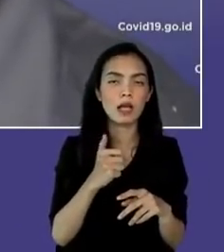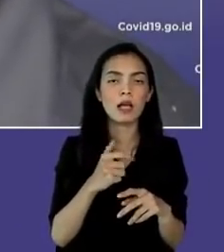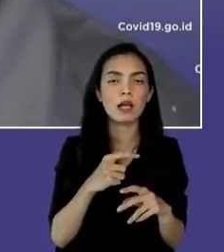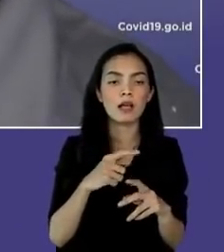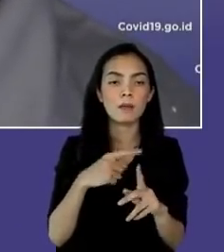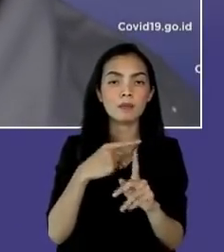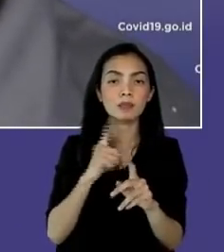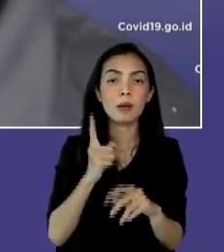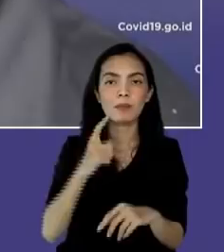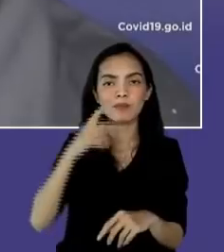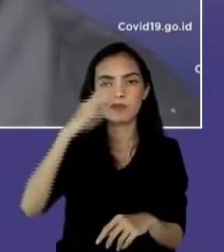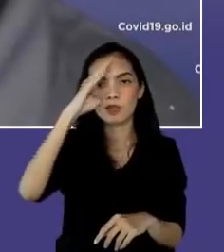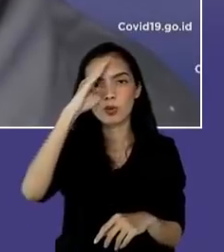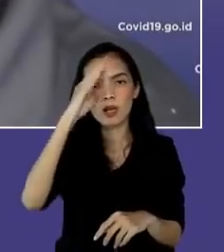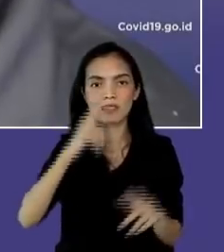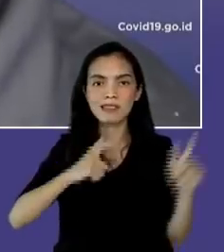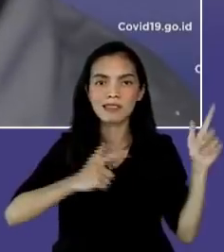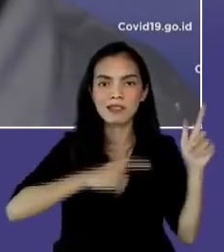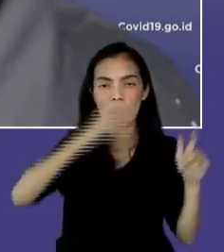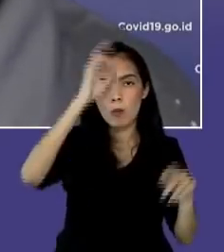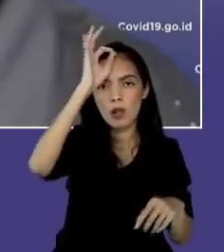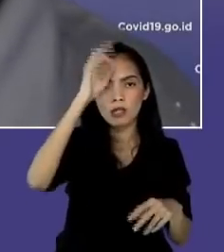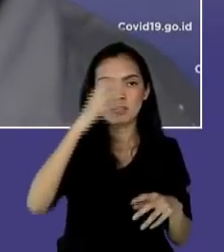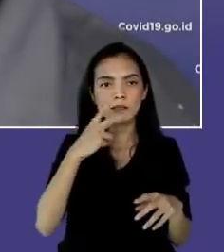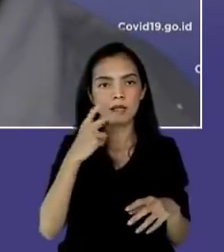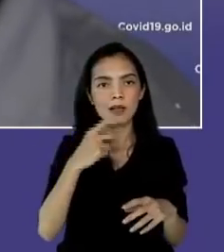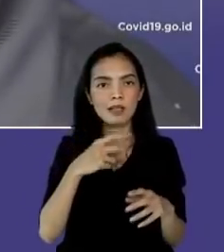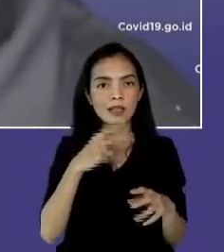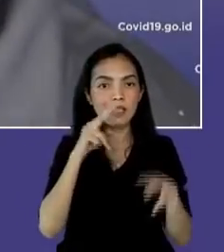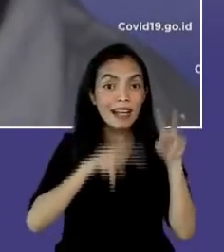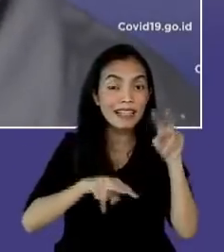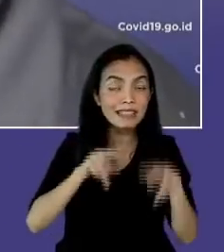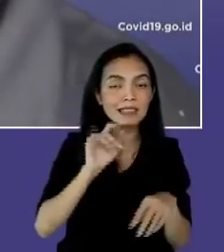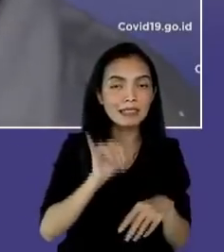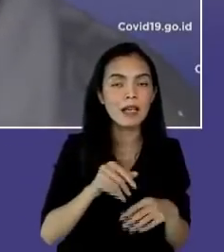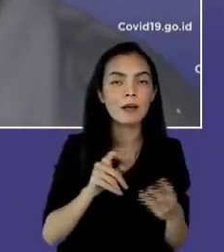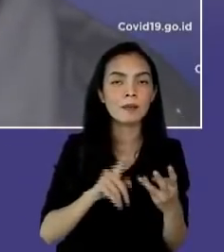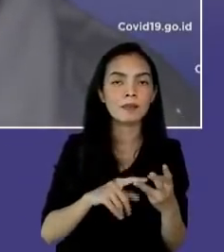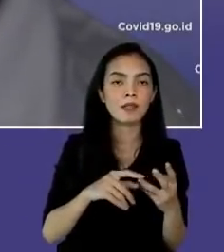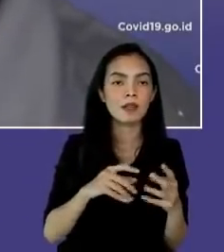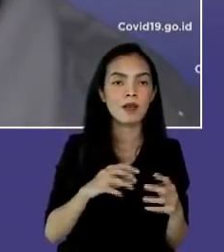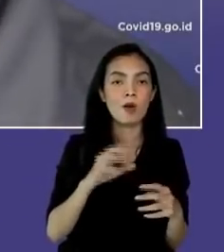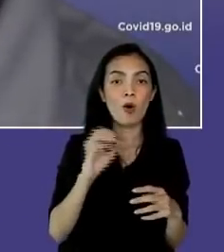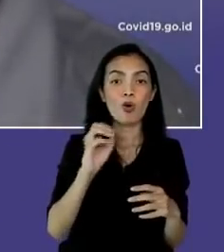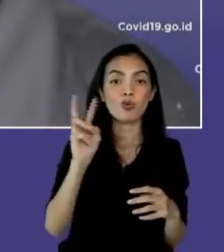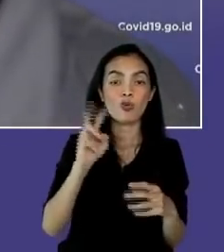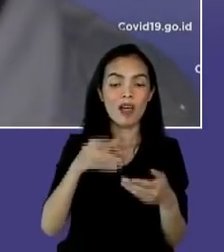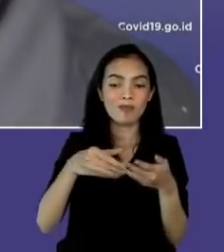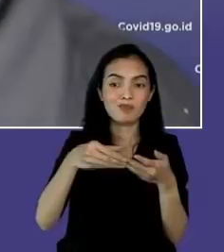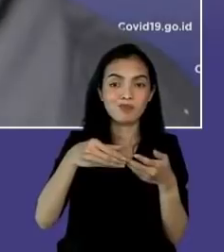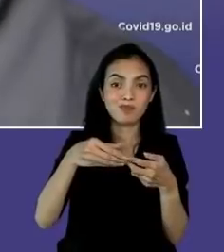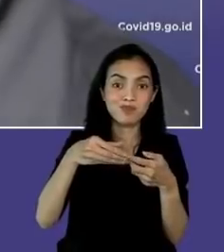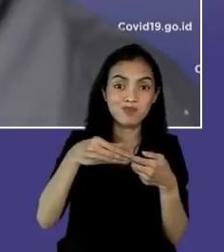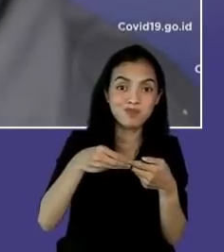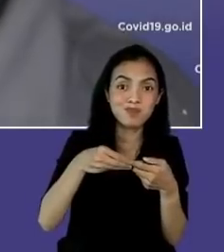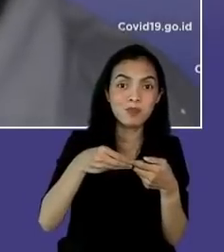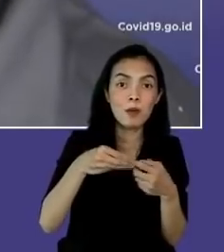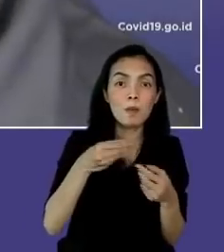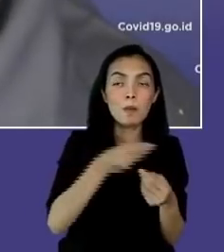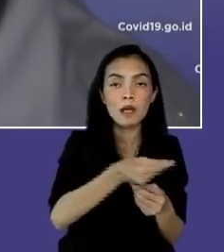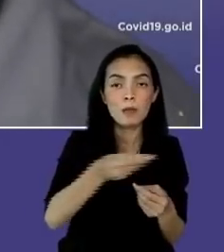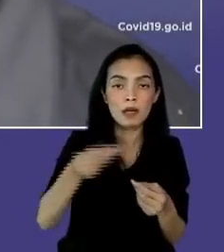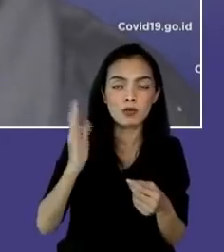dan tenaga kesehatan yang ada di puskesmas. Kemudian bagi-bagi oximeter juga dilakukan oleh Kementerian Kesehatan. Kemudian memastikan